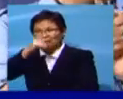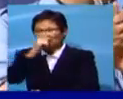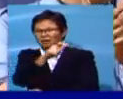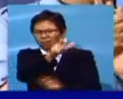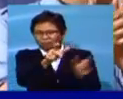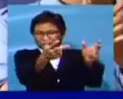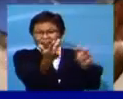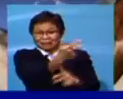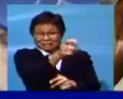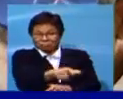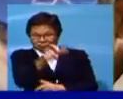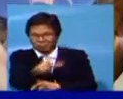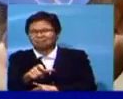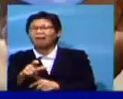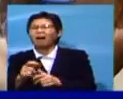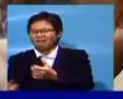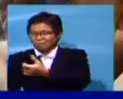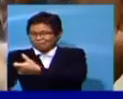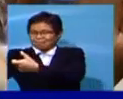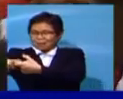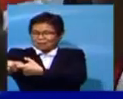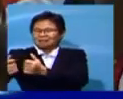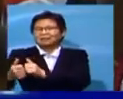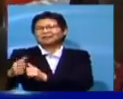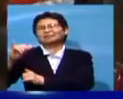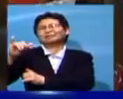punya kaitan dengan militan Dais